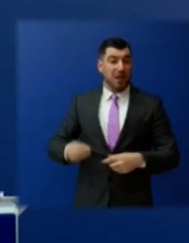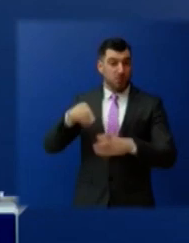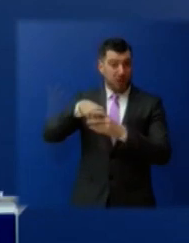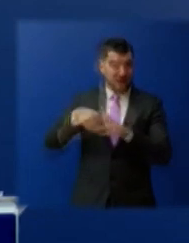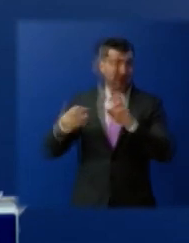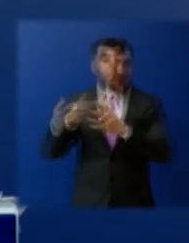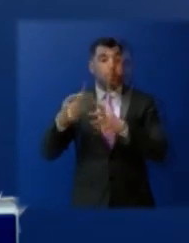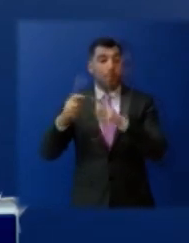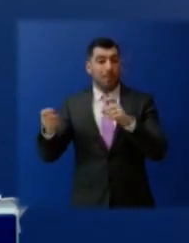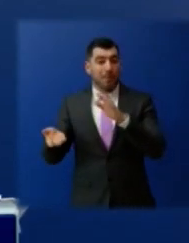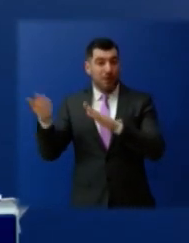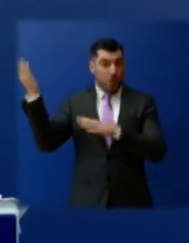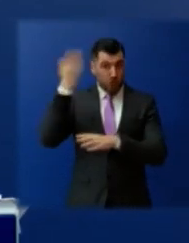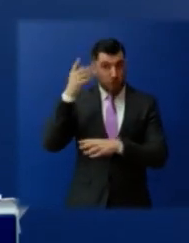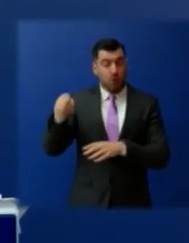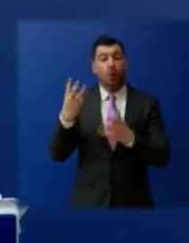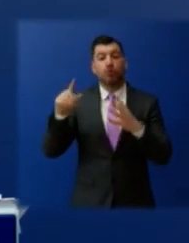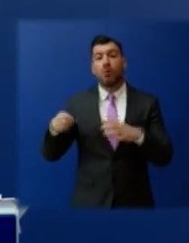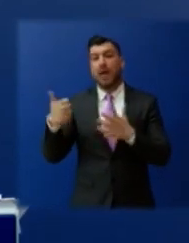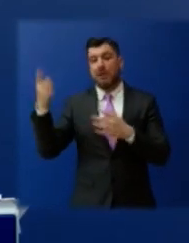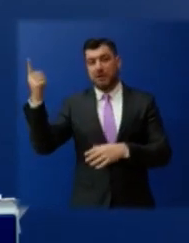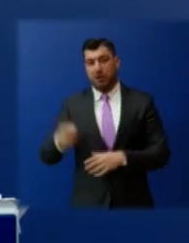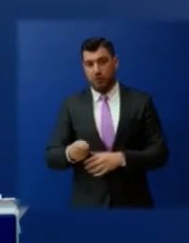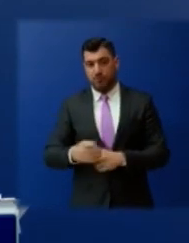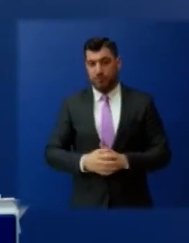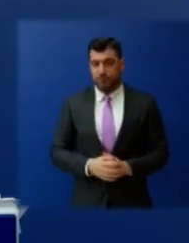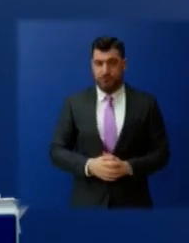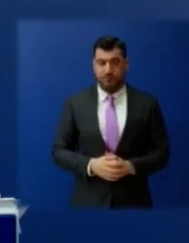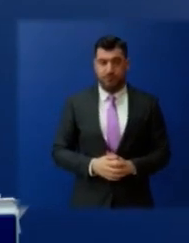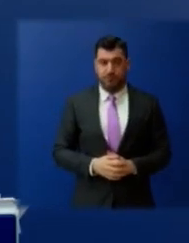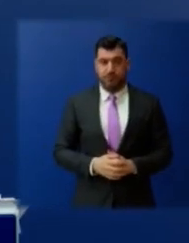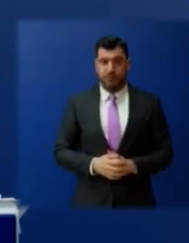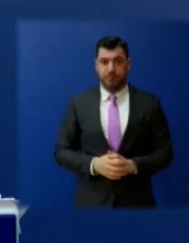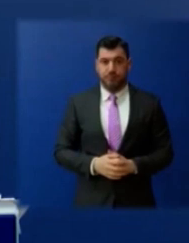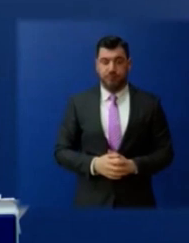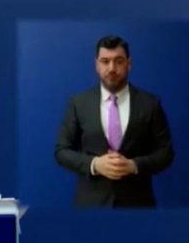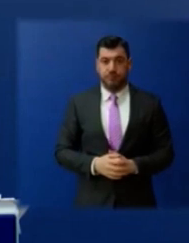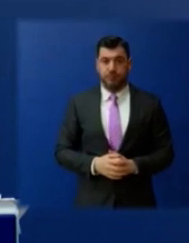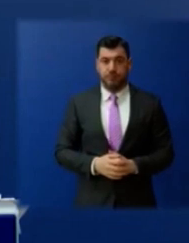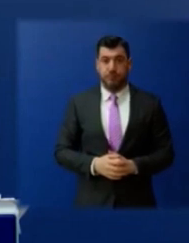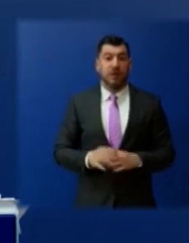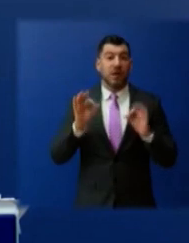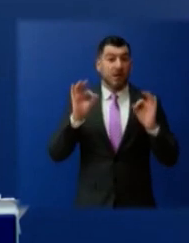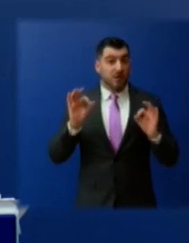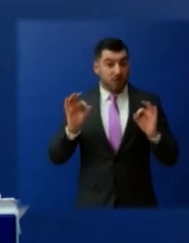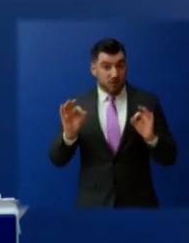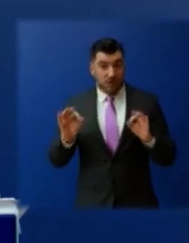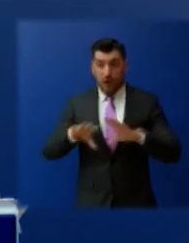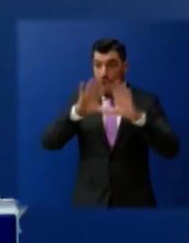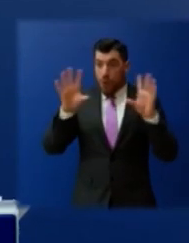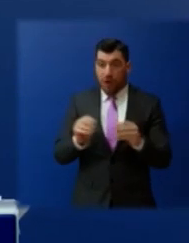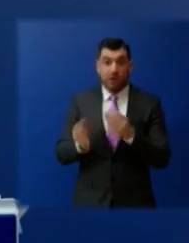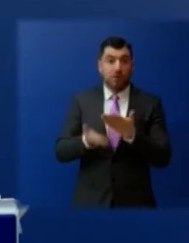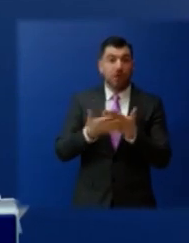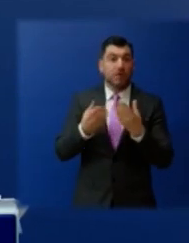Σεπτέμβρη. Στη συγκράτηση των τιμών, στα βασικά καταναλωτικά αγαθά, παίζουν ρόλο διάφορες πρωτοβουλίες και παρεμβάσεις,